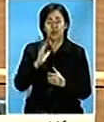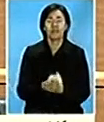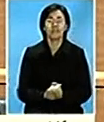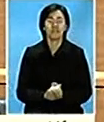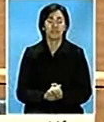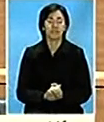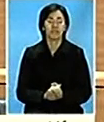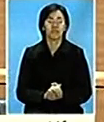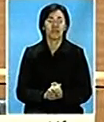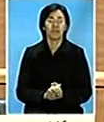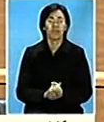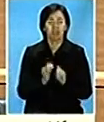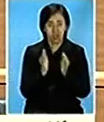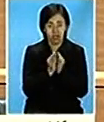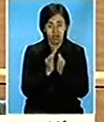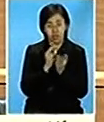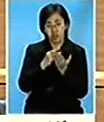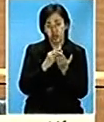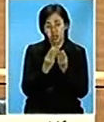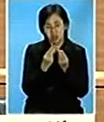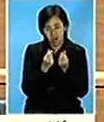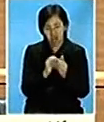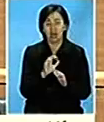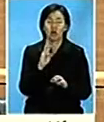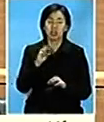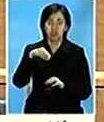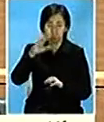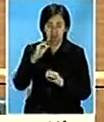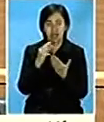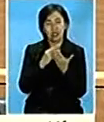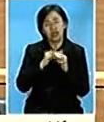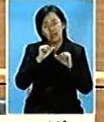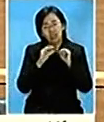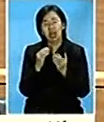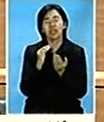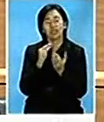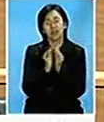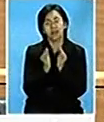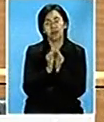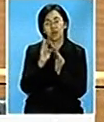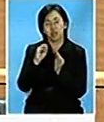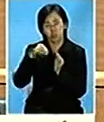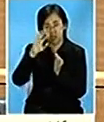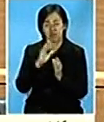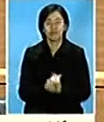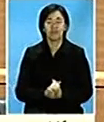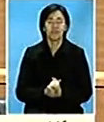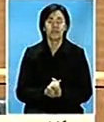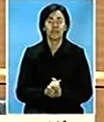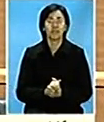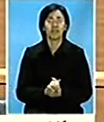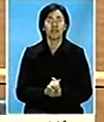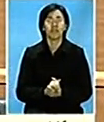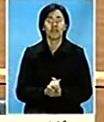เรื่องของคณิตศาสตร์วิทยาศาสตร์ก็อยู่ที่60กว่าเหมือนกันนะครับ ในส่วนของ3